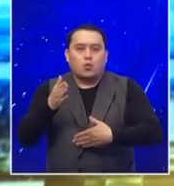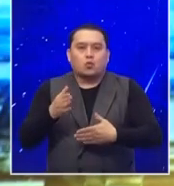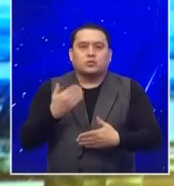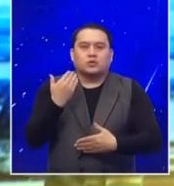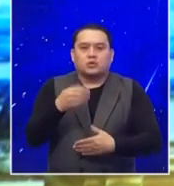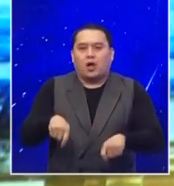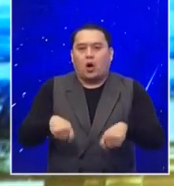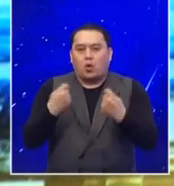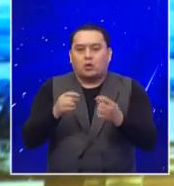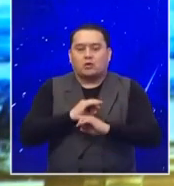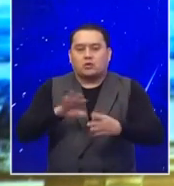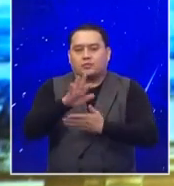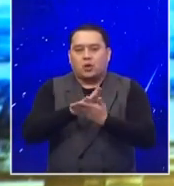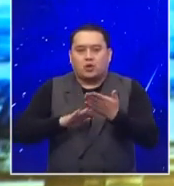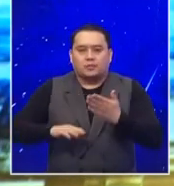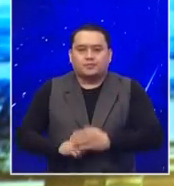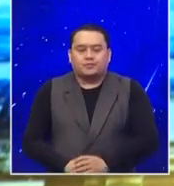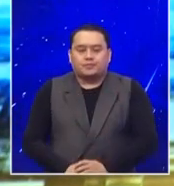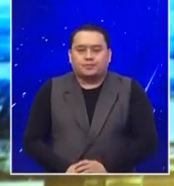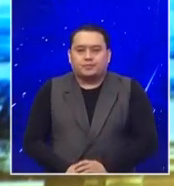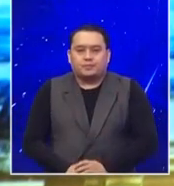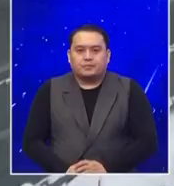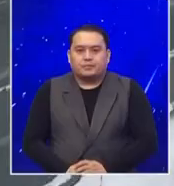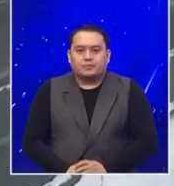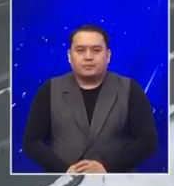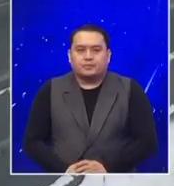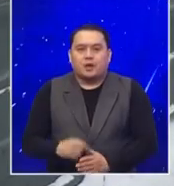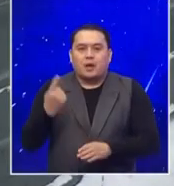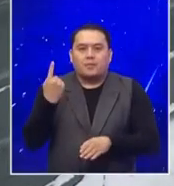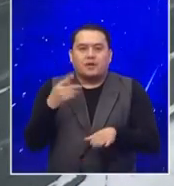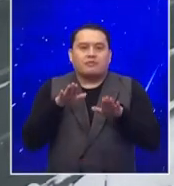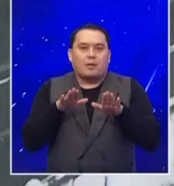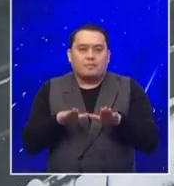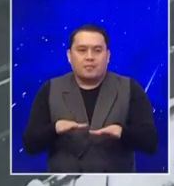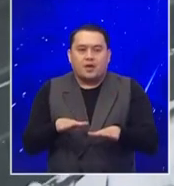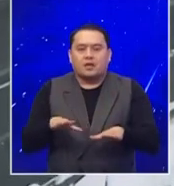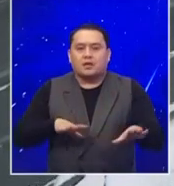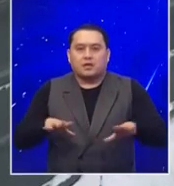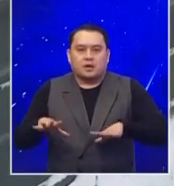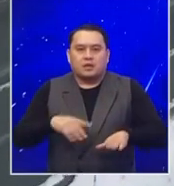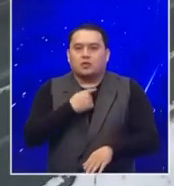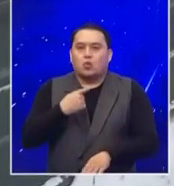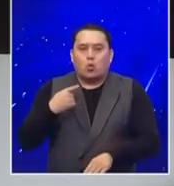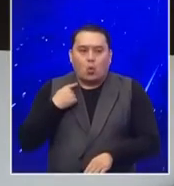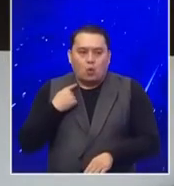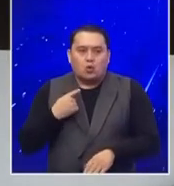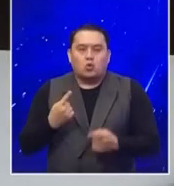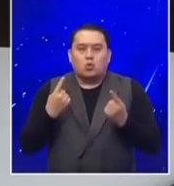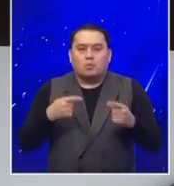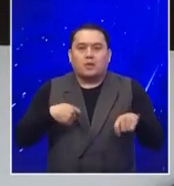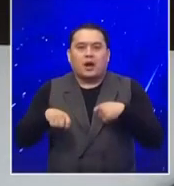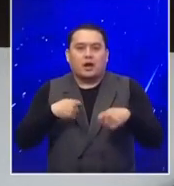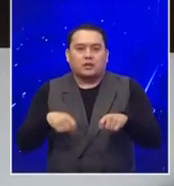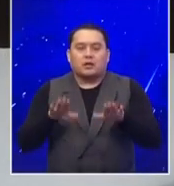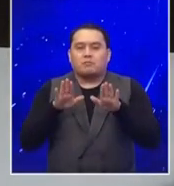отношении нарушителей, узнаем в следующем сюжете. Первое место проверки – коммунальный рынок Талдыкургана, один из крупных